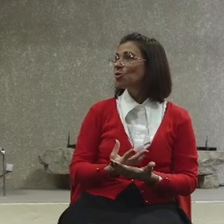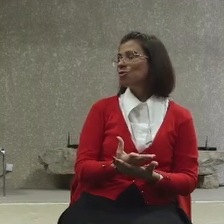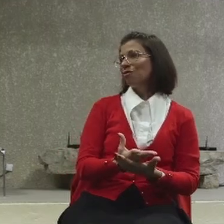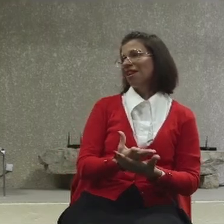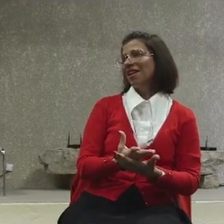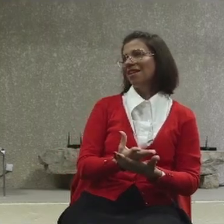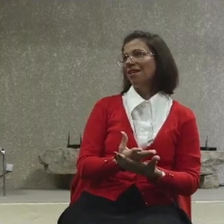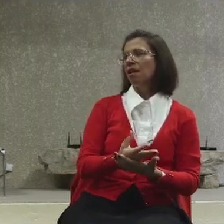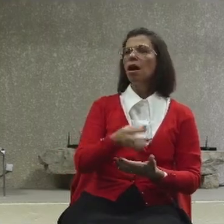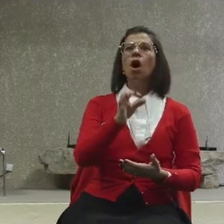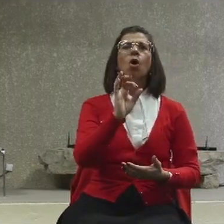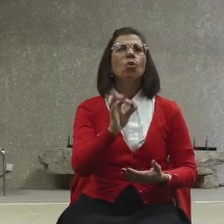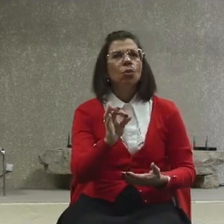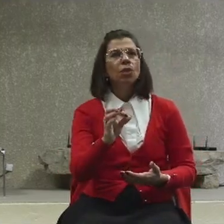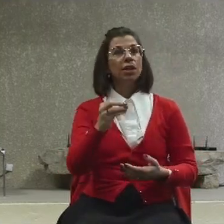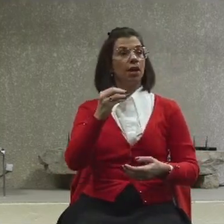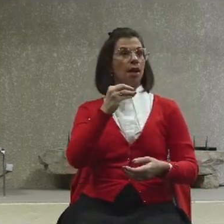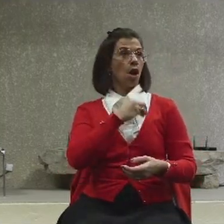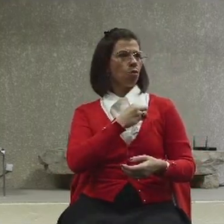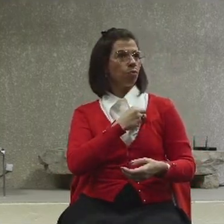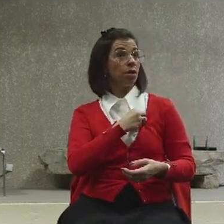est libre du péché. »